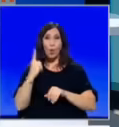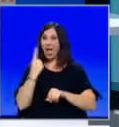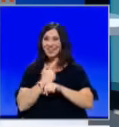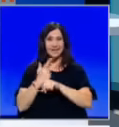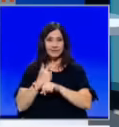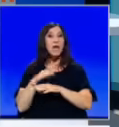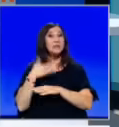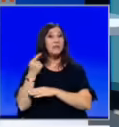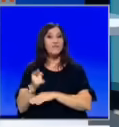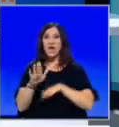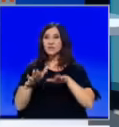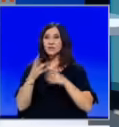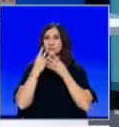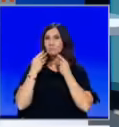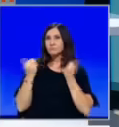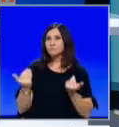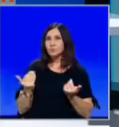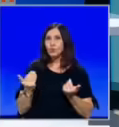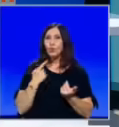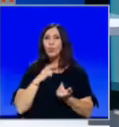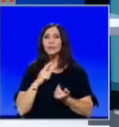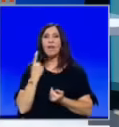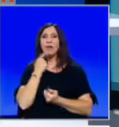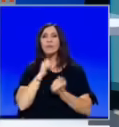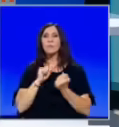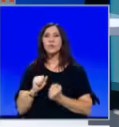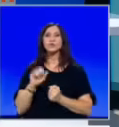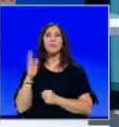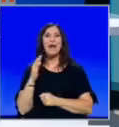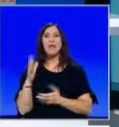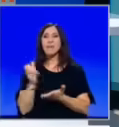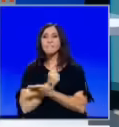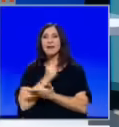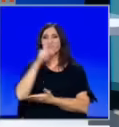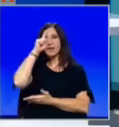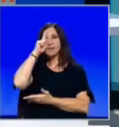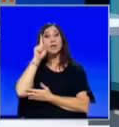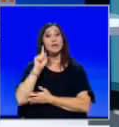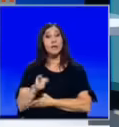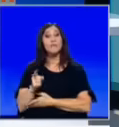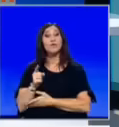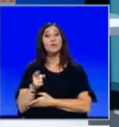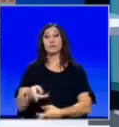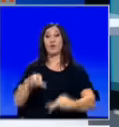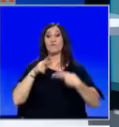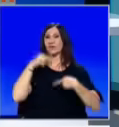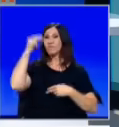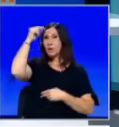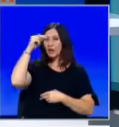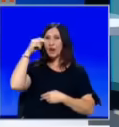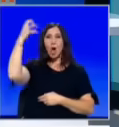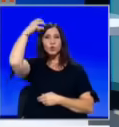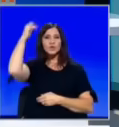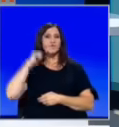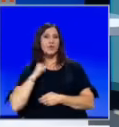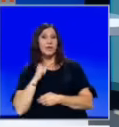седмица, след което следите му се губят. Година по-късно, през май, той е открит в Германия и е трябвало да бъде върнат в България. От